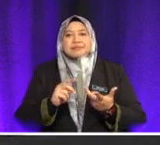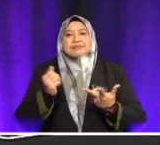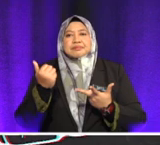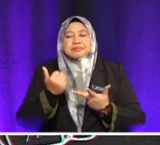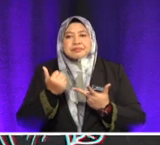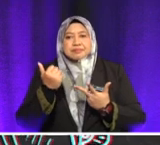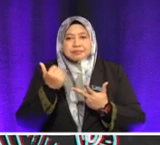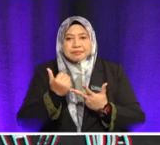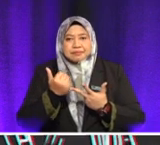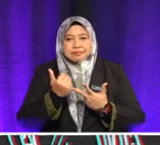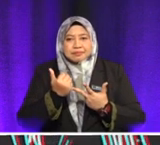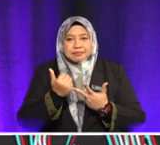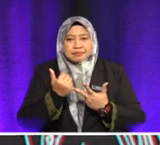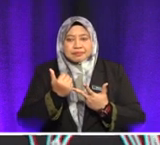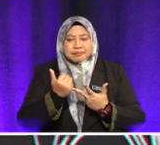Aisyah